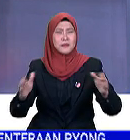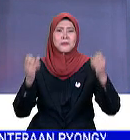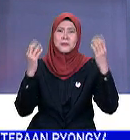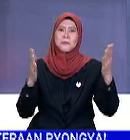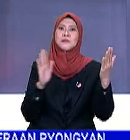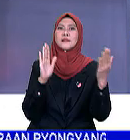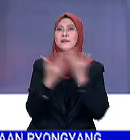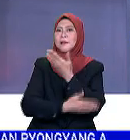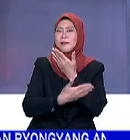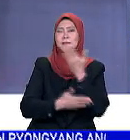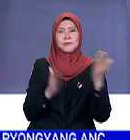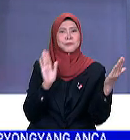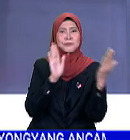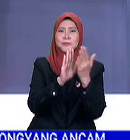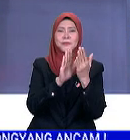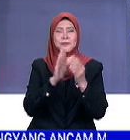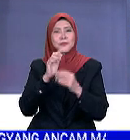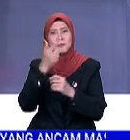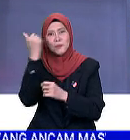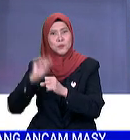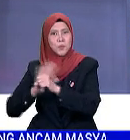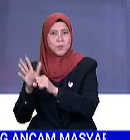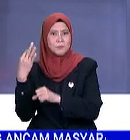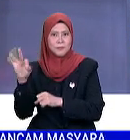pelbagai sekatan akibat pandemik covid-19